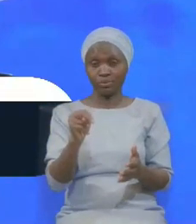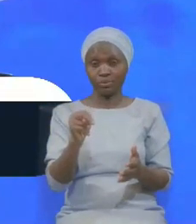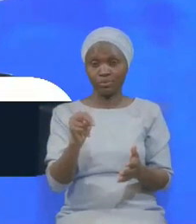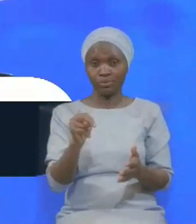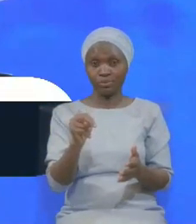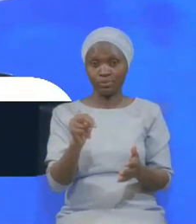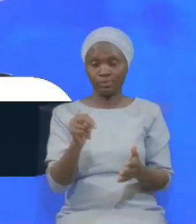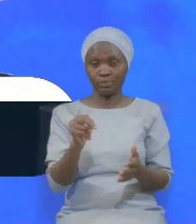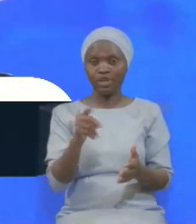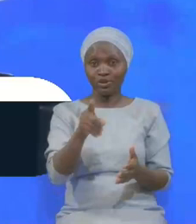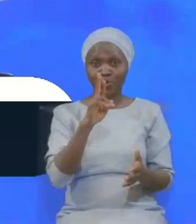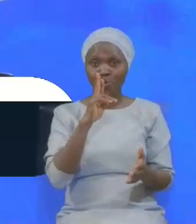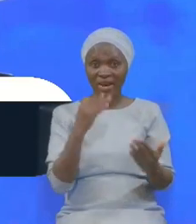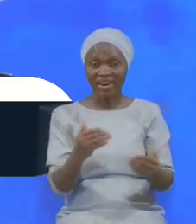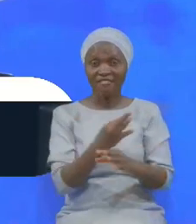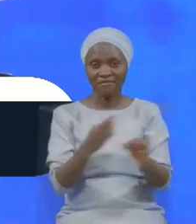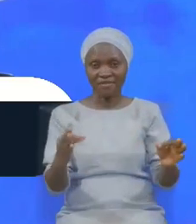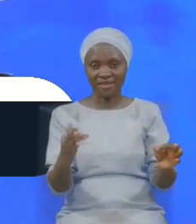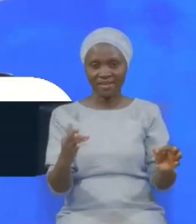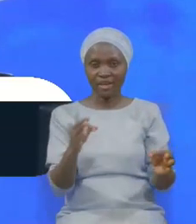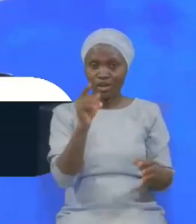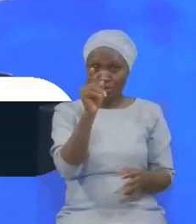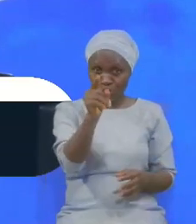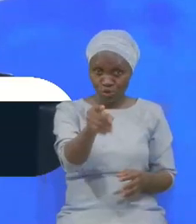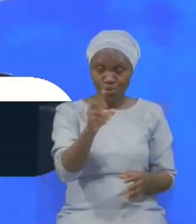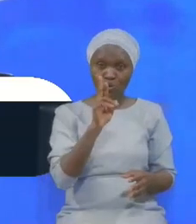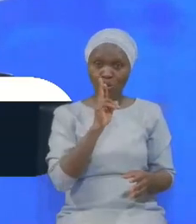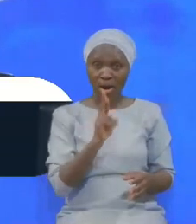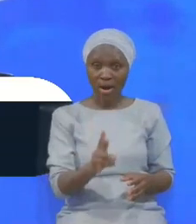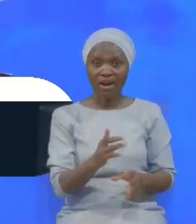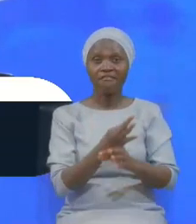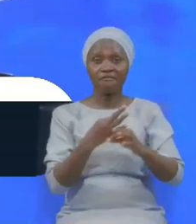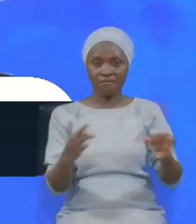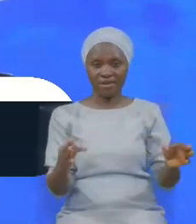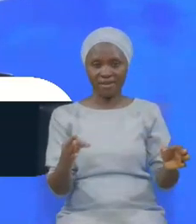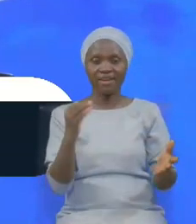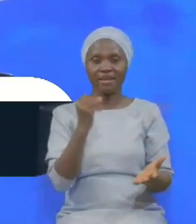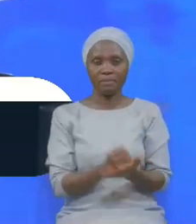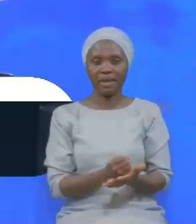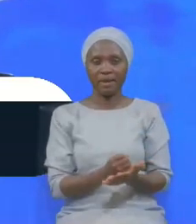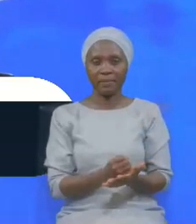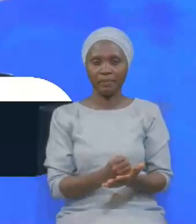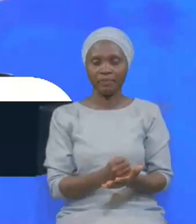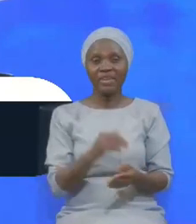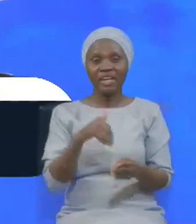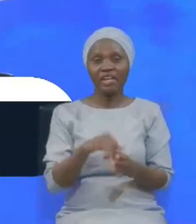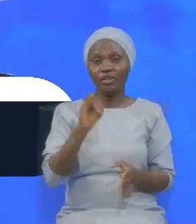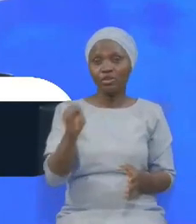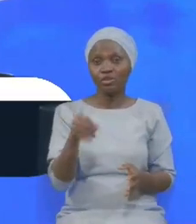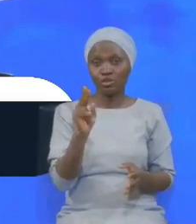les péchés. Vous êtes affranchis. Je dis, vous êtes affranchis. Jean chapitre